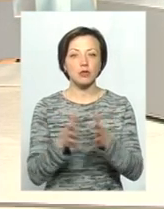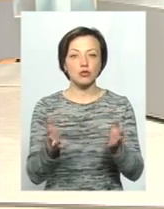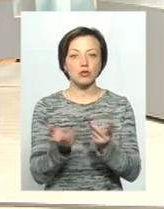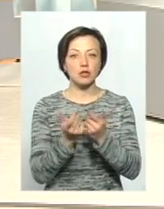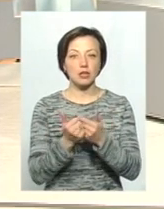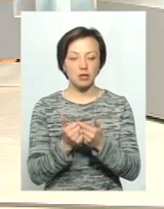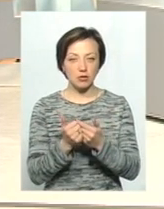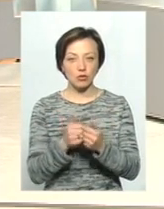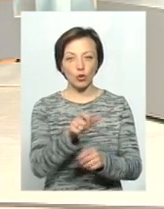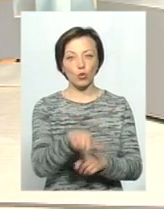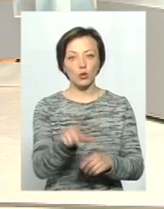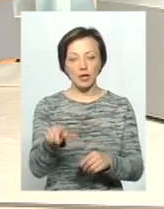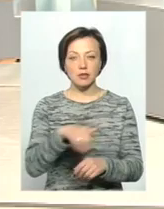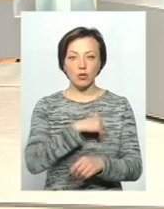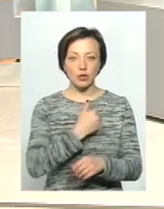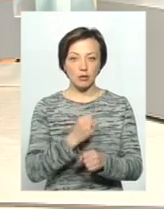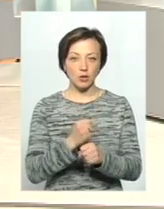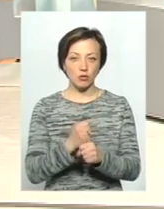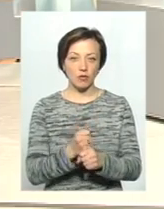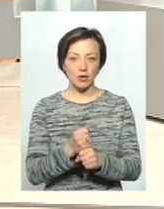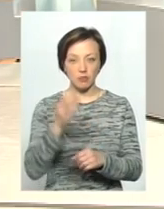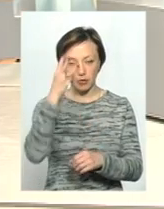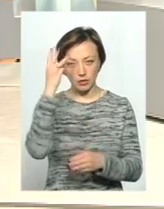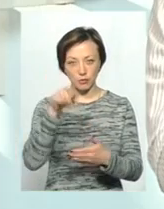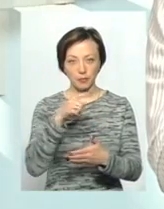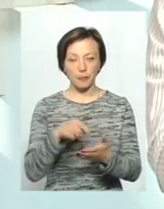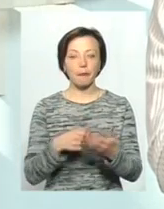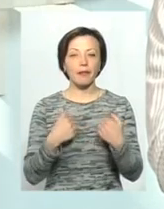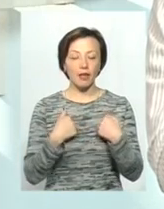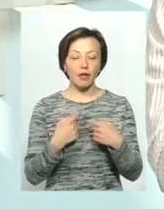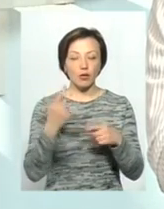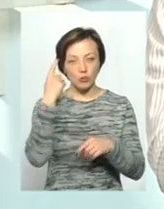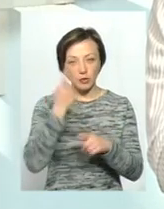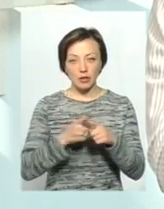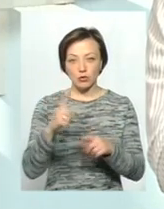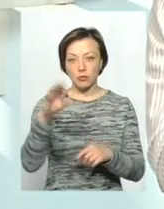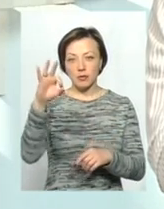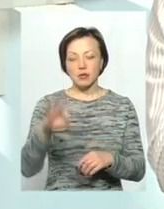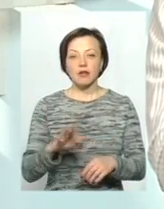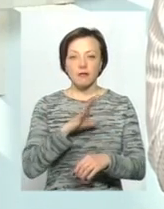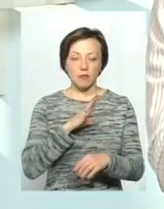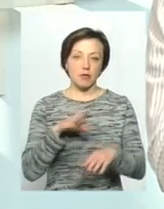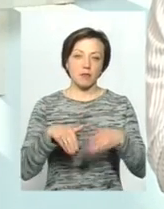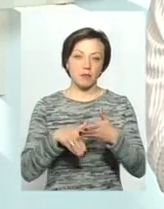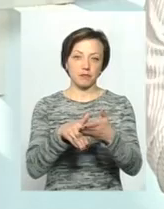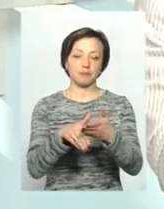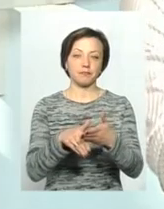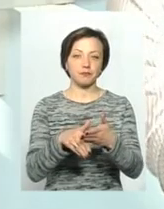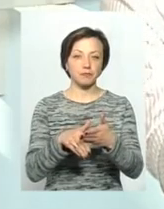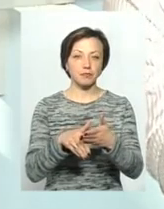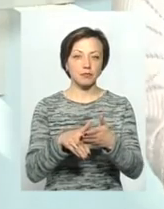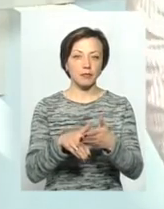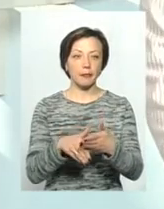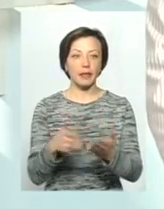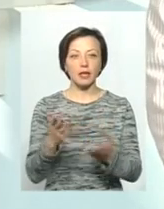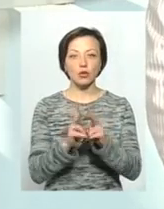кількості людей, які б захотіли працювати в обласному центрі? Я думаю, наверняка дало би толчок. Тому що зараз,